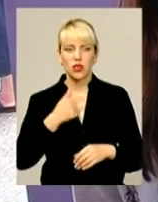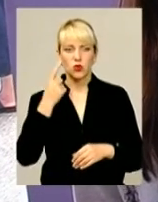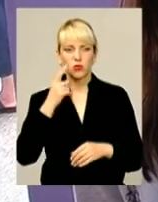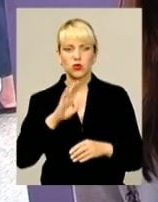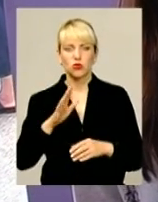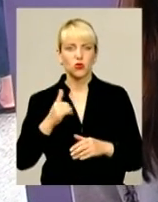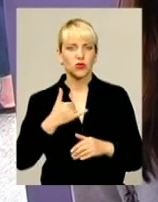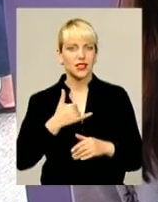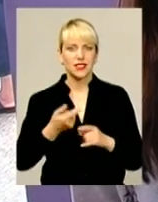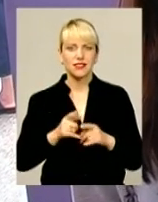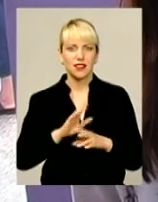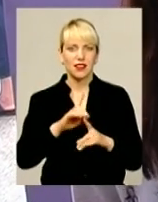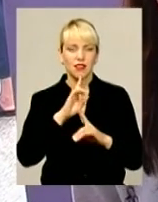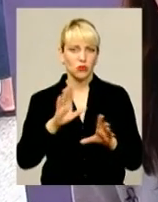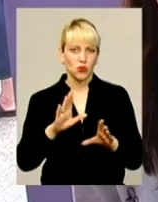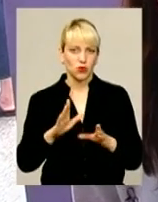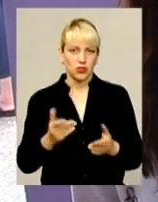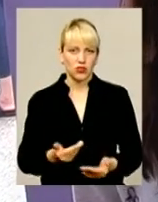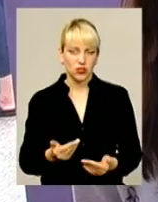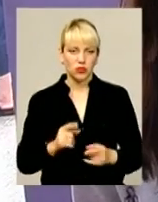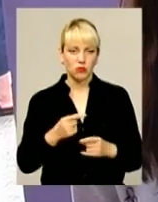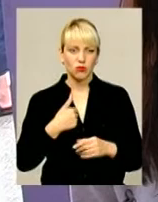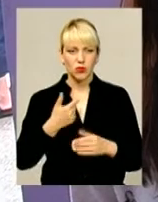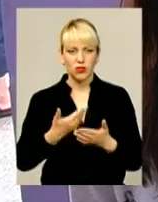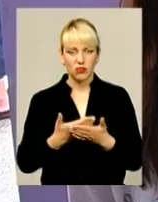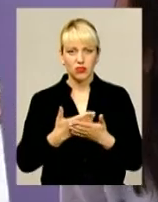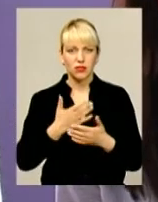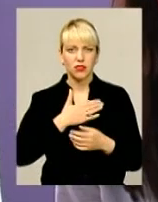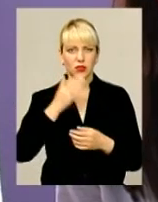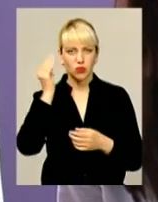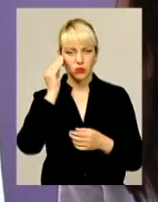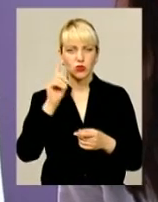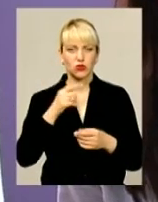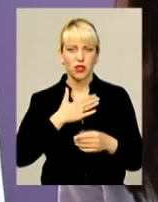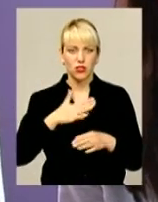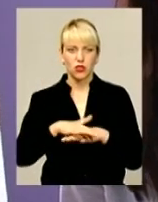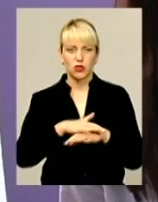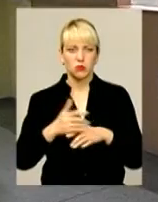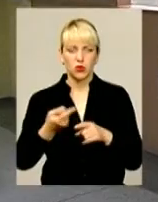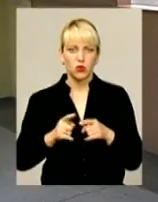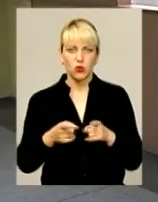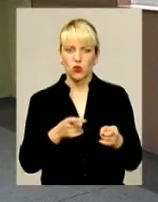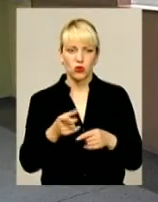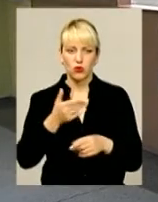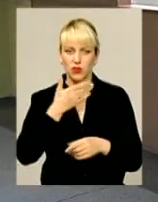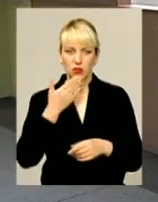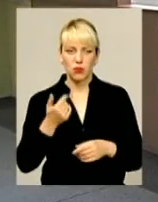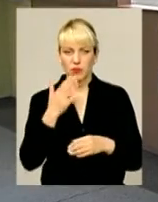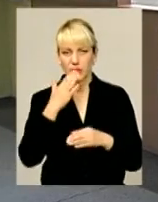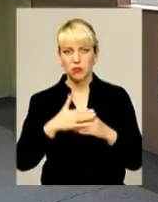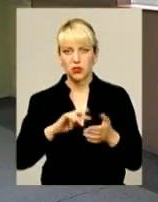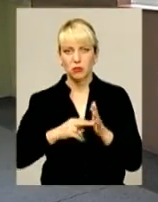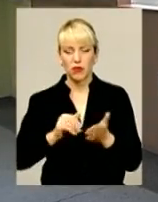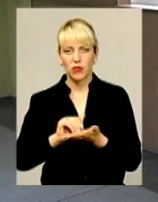переживається. А чому? Ну, не знаю, що з мене така думка, що наше суспільство ще до цього не готове. У найближчих планах